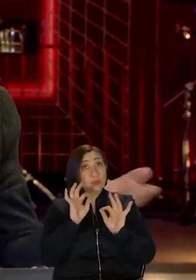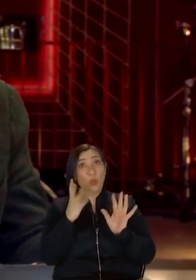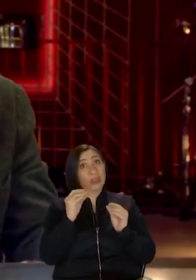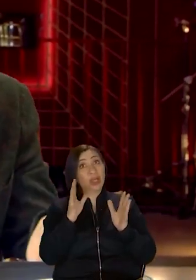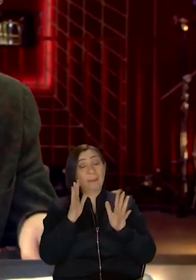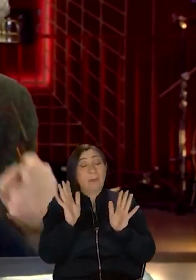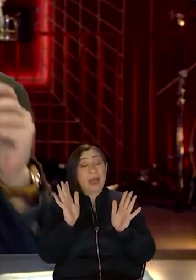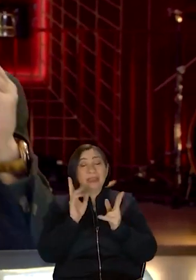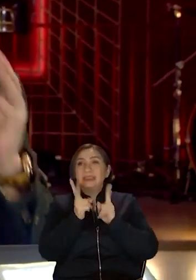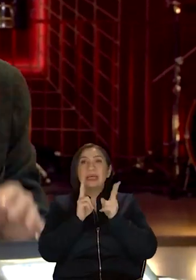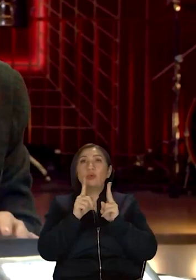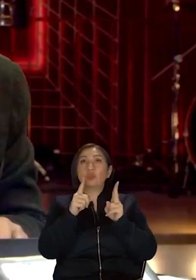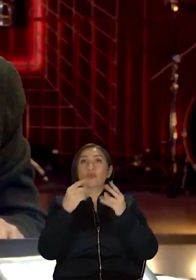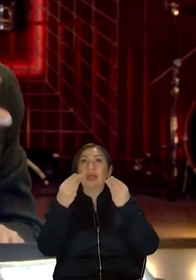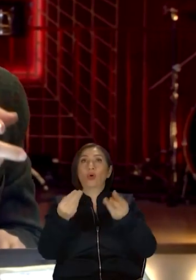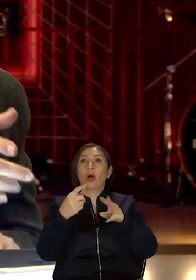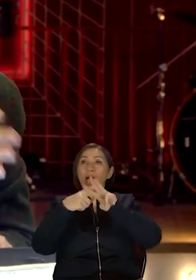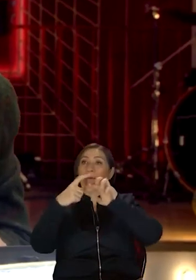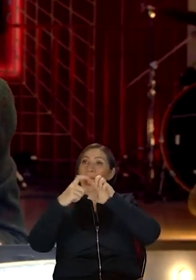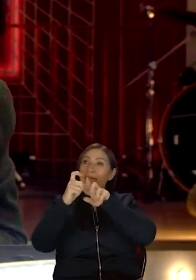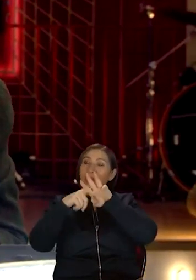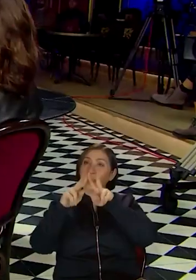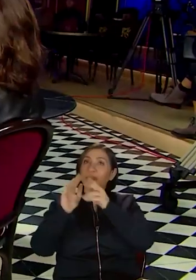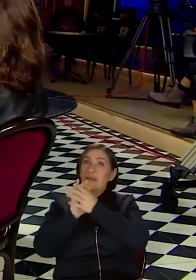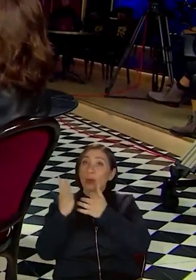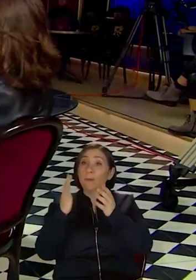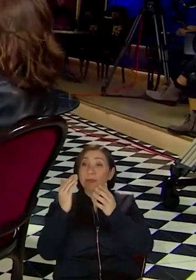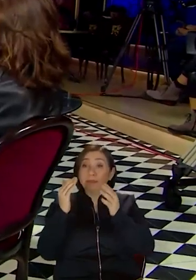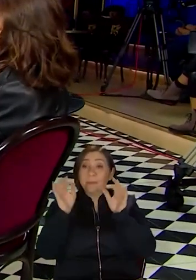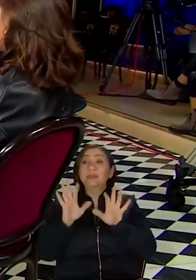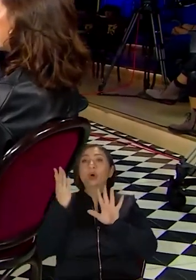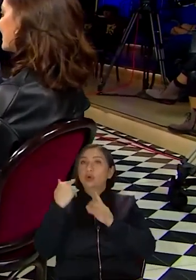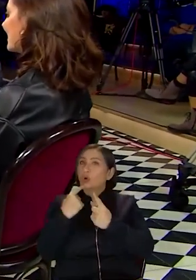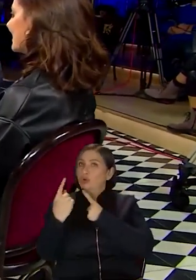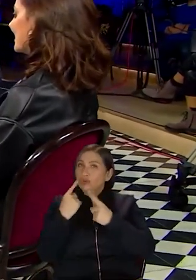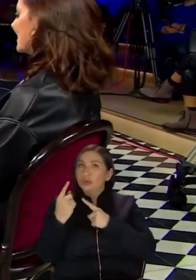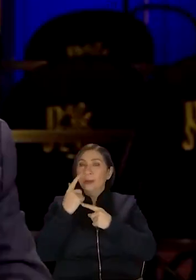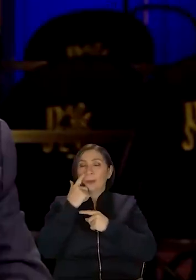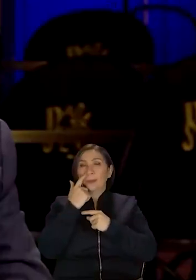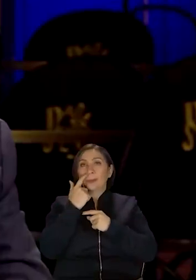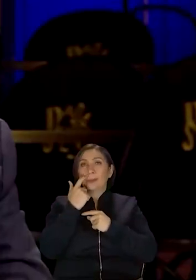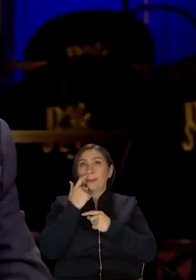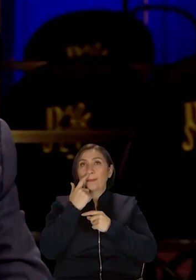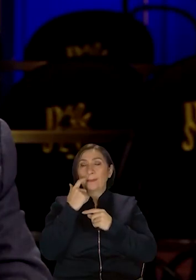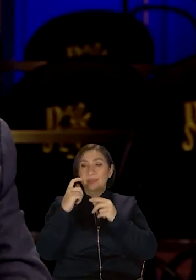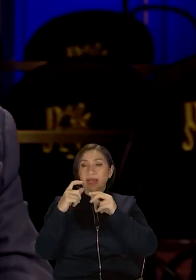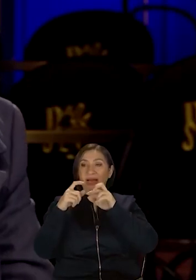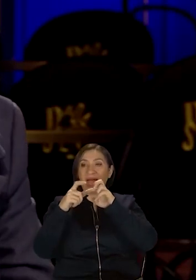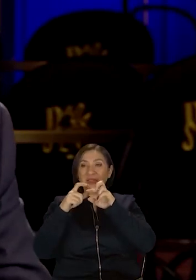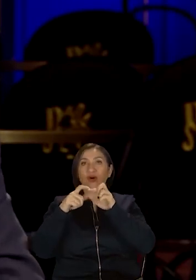acayip. Ama işte tiyatro bunu karşılıyor. Erdem, tebrik ediyorum. Hemen programa başlamadan önce de konuştuk. Rise of